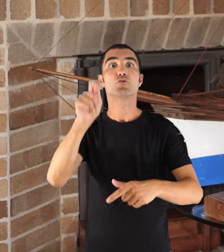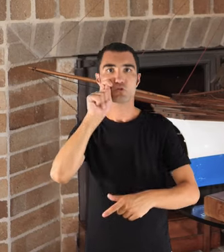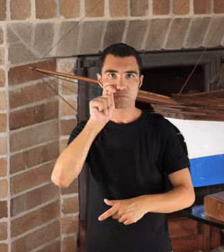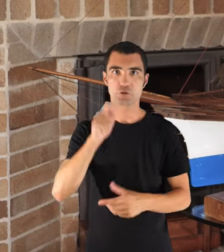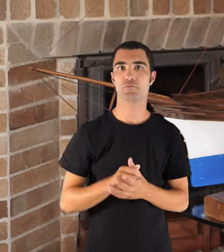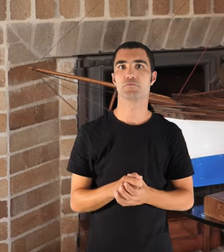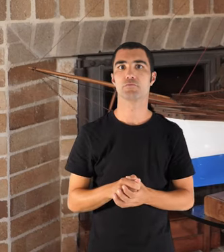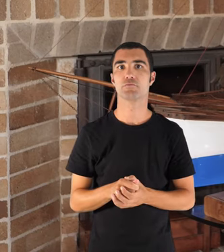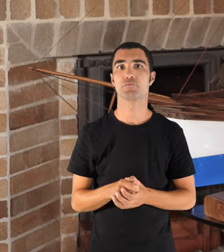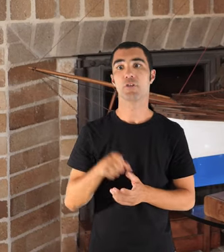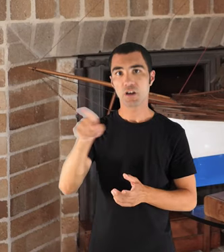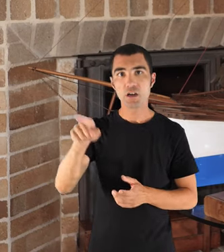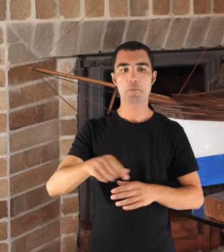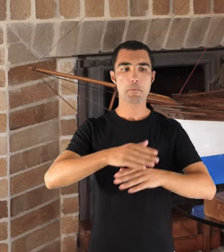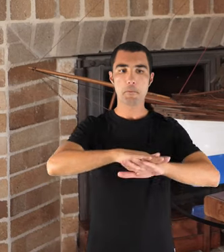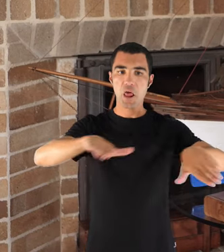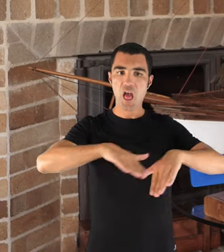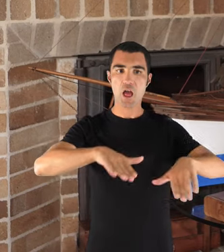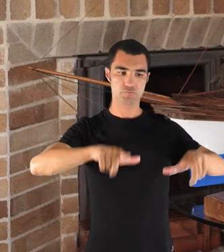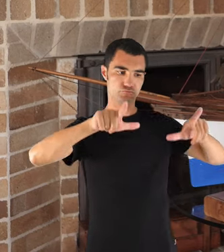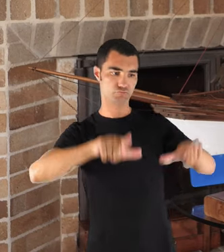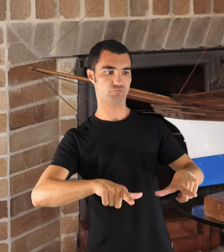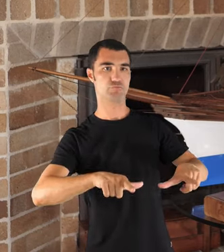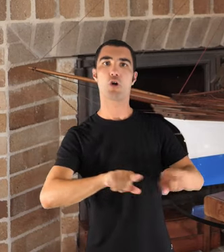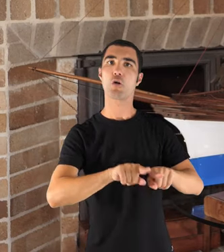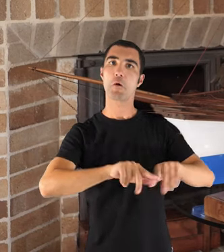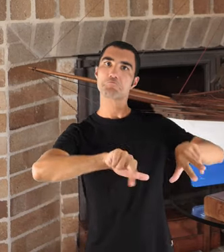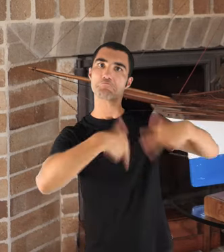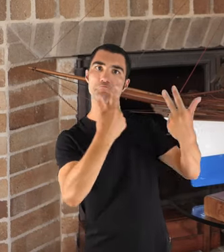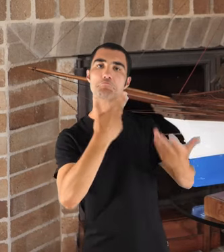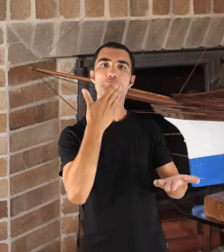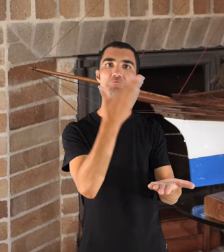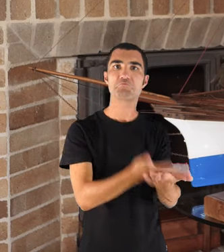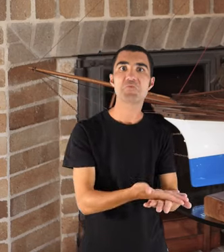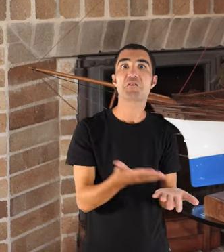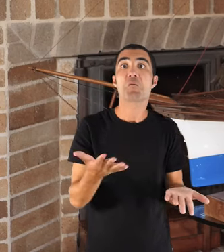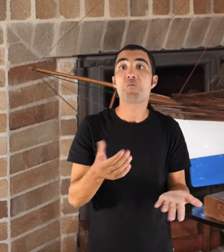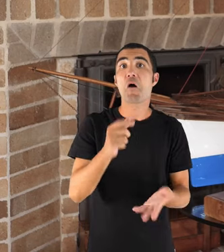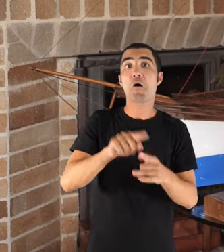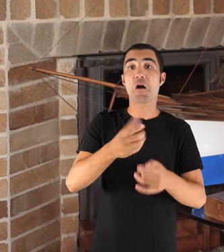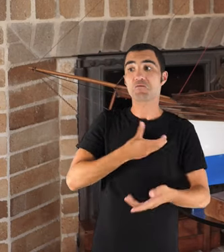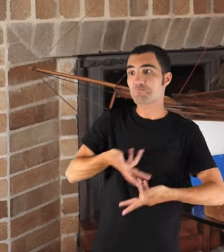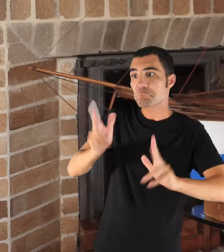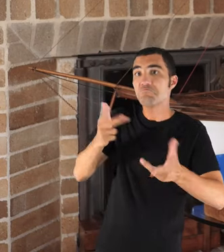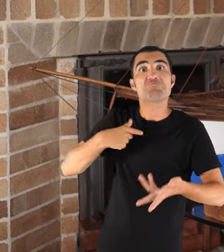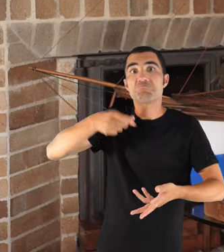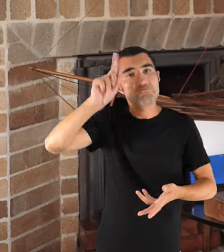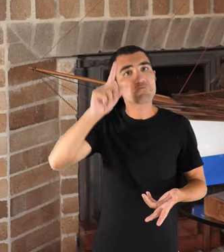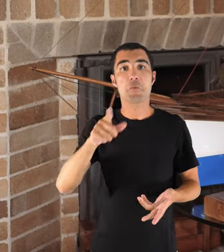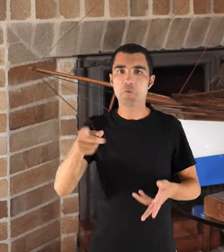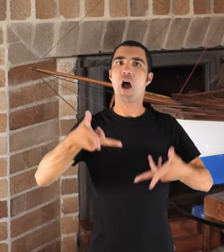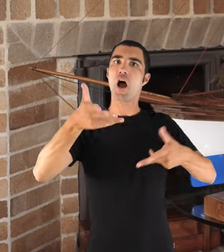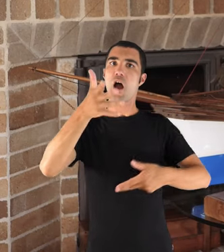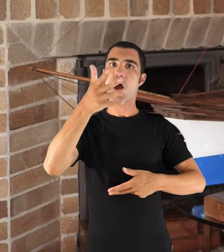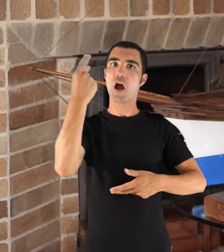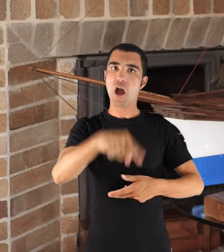que tenia un tros de platja ja com en concessió o no sé de la manera que ho tenien, però ja tenia cadires